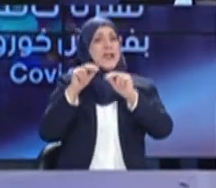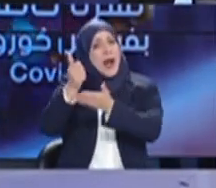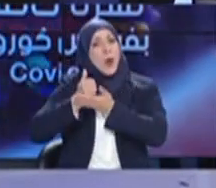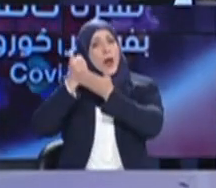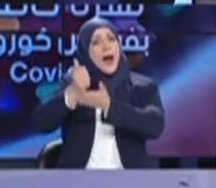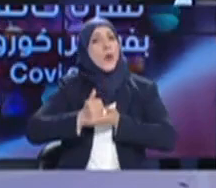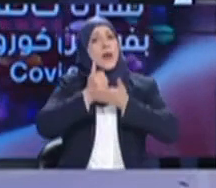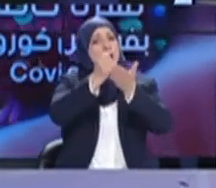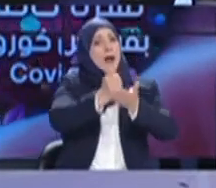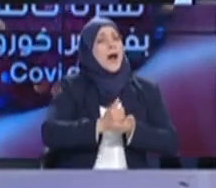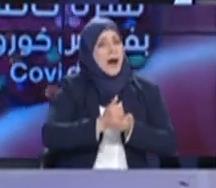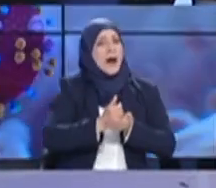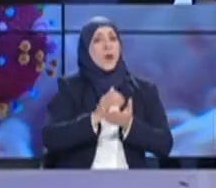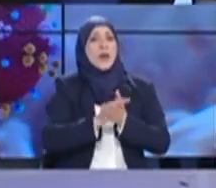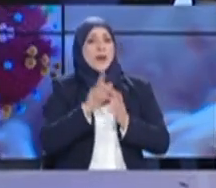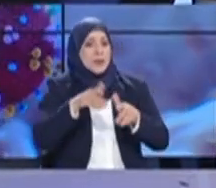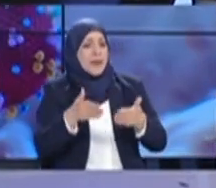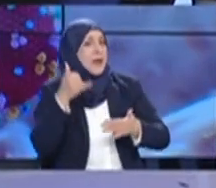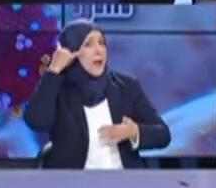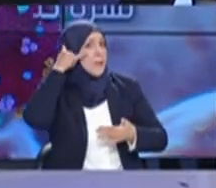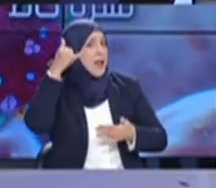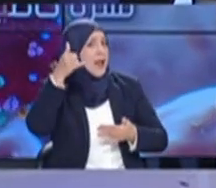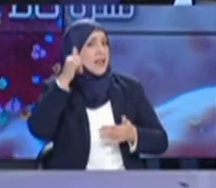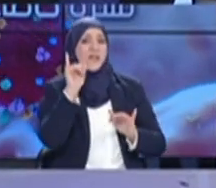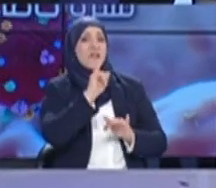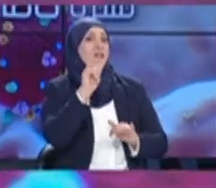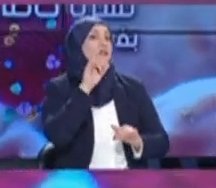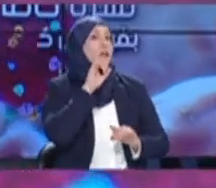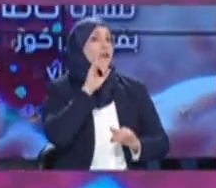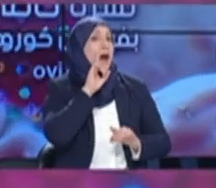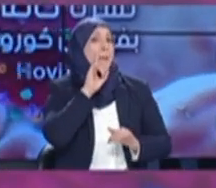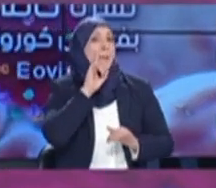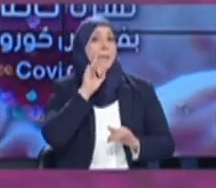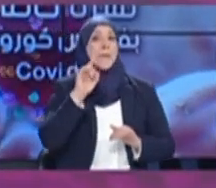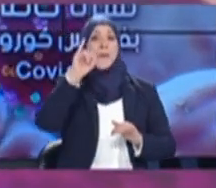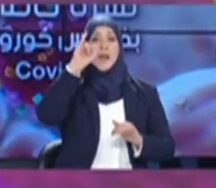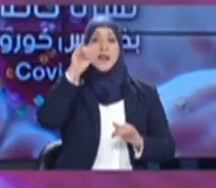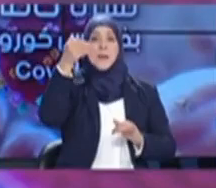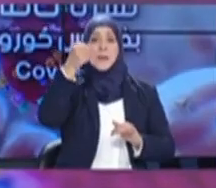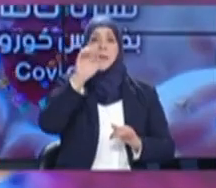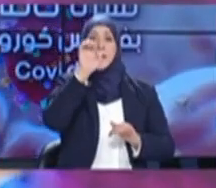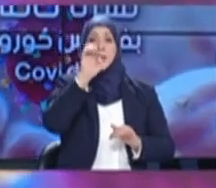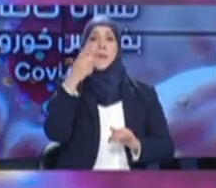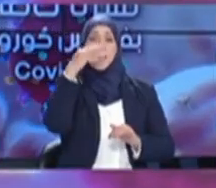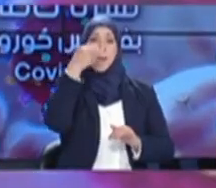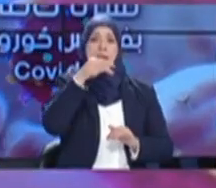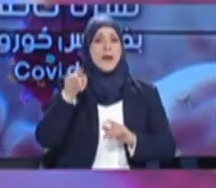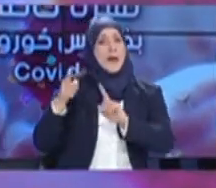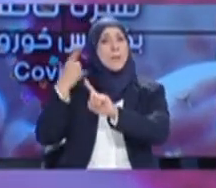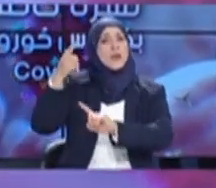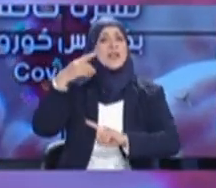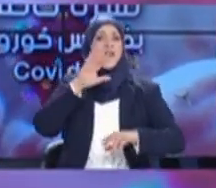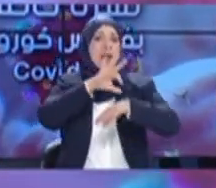مساعدته كما هو ينجم. معنا عبر الهاتف دكتورة إيمان فرادي الفالح وهي مختصة في أمراض